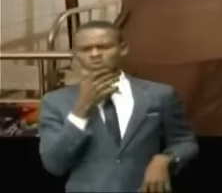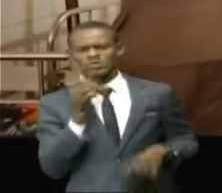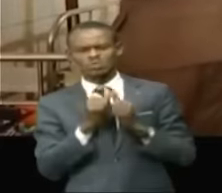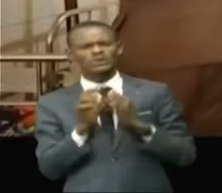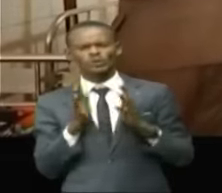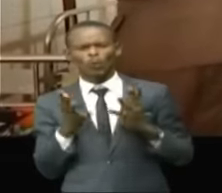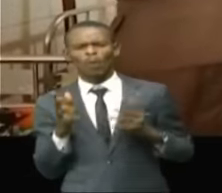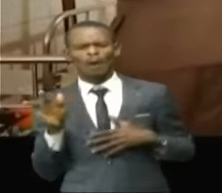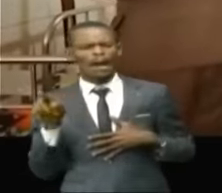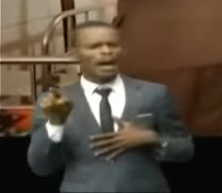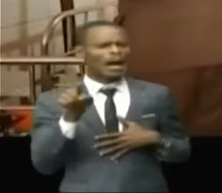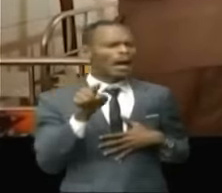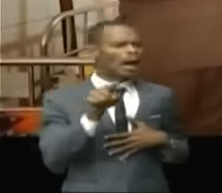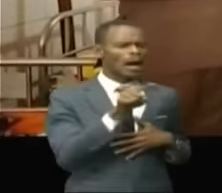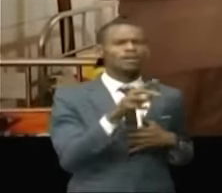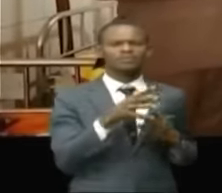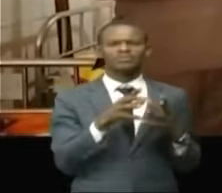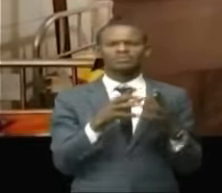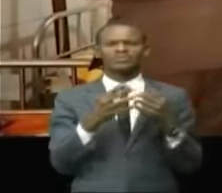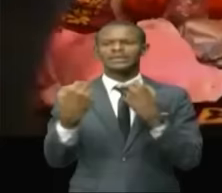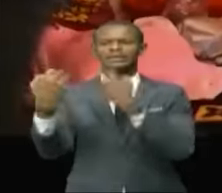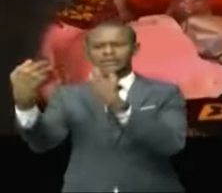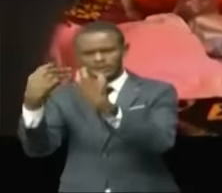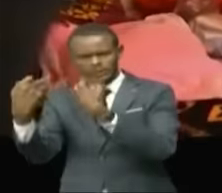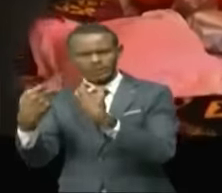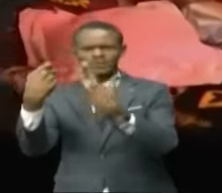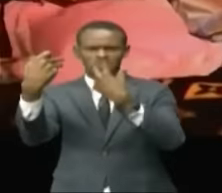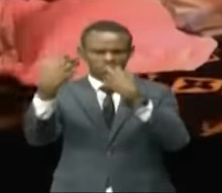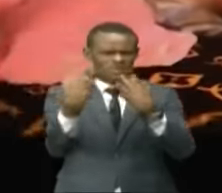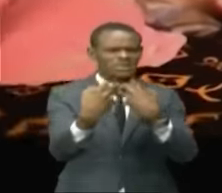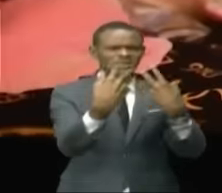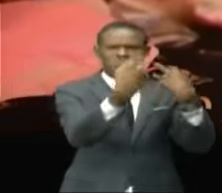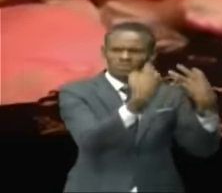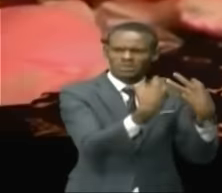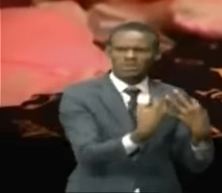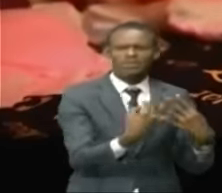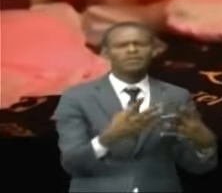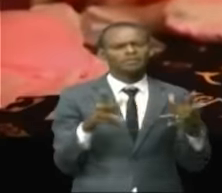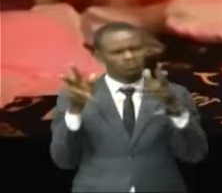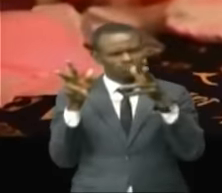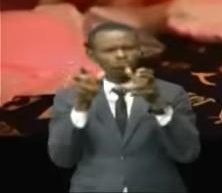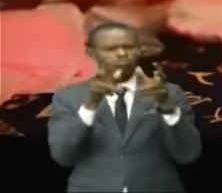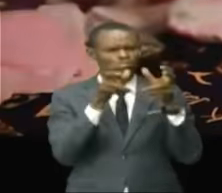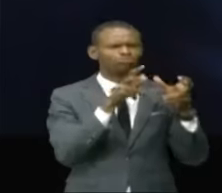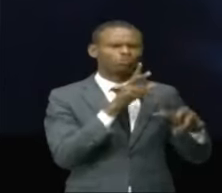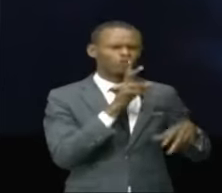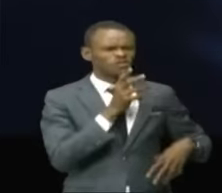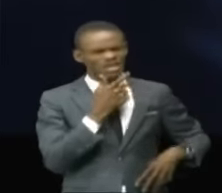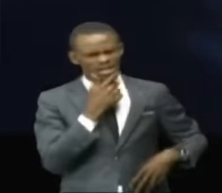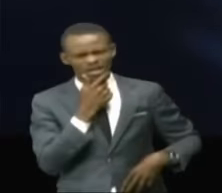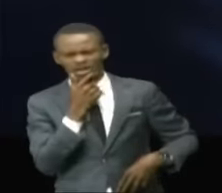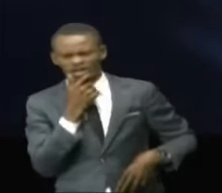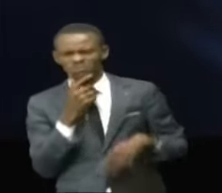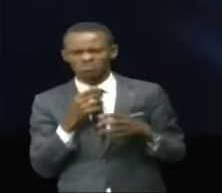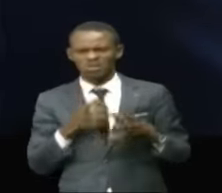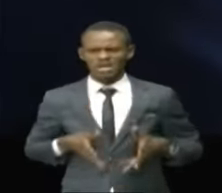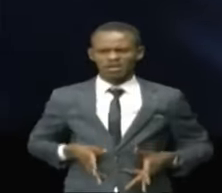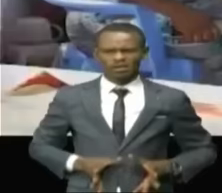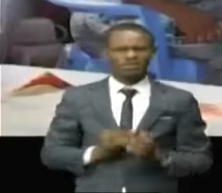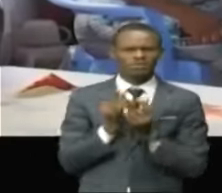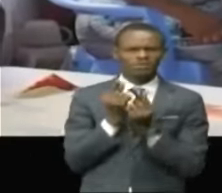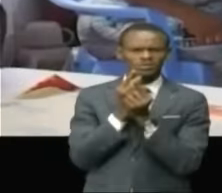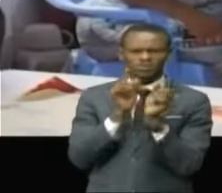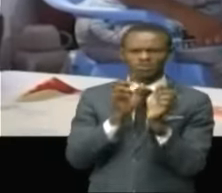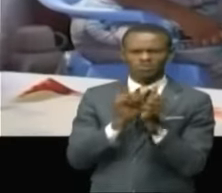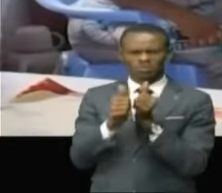et précises concernant l'exécution de la couverture santé universelle et de la gratuité de l'accouchement. Il a reconnu